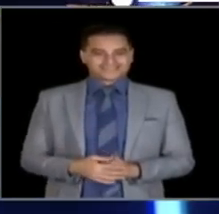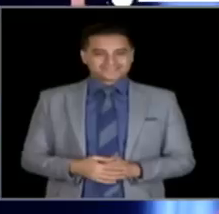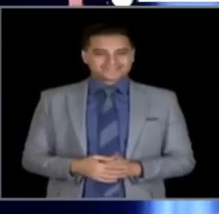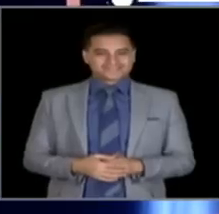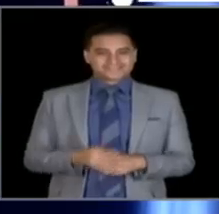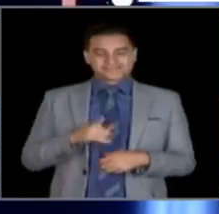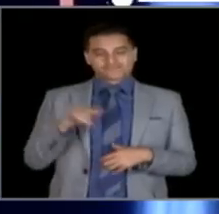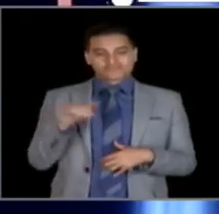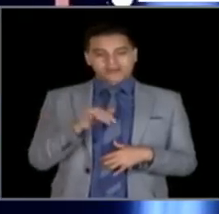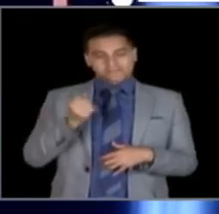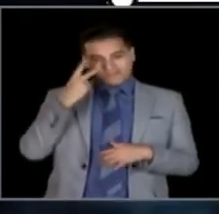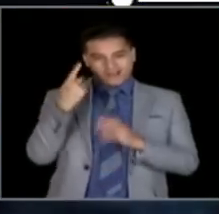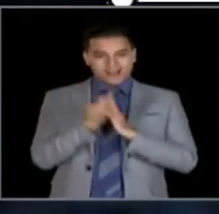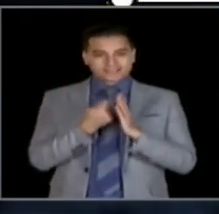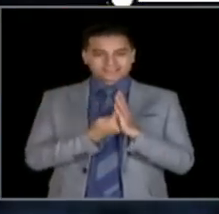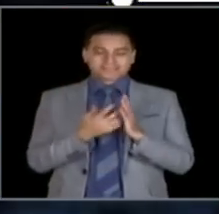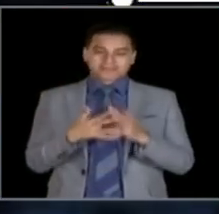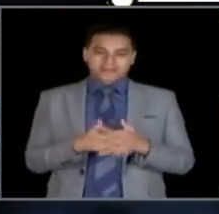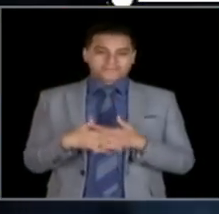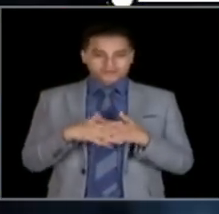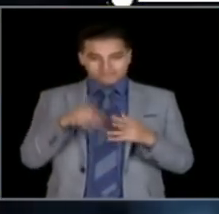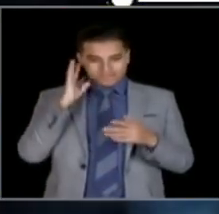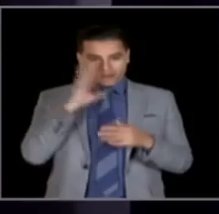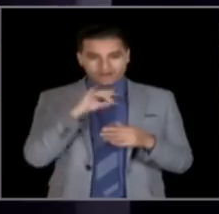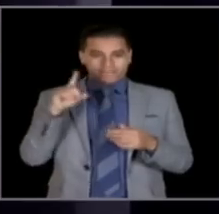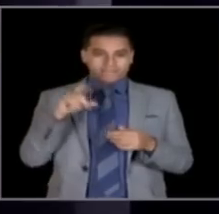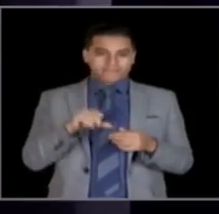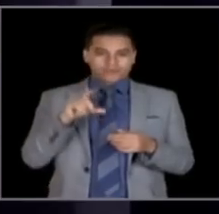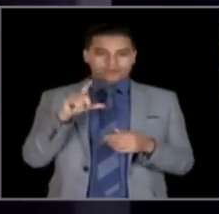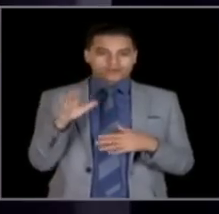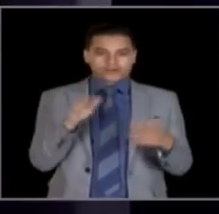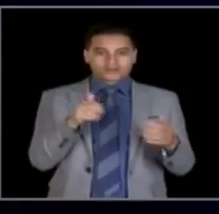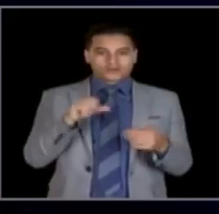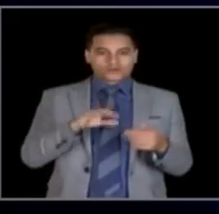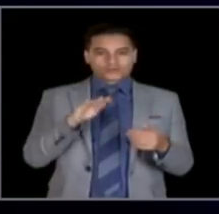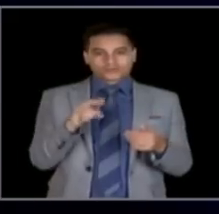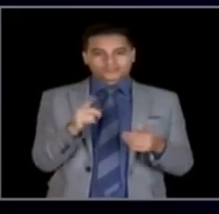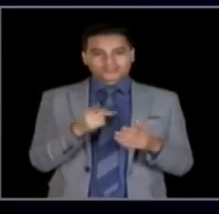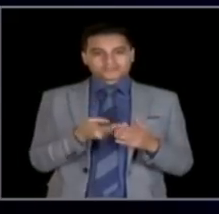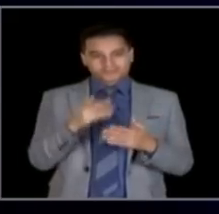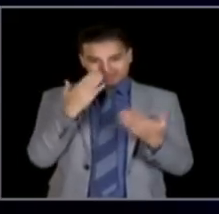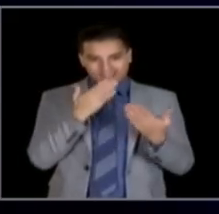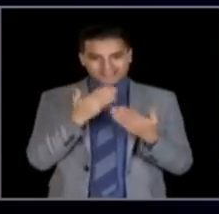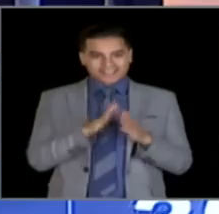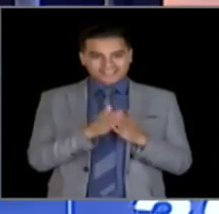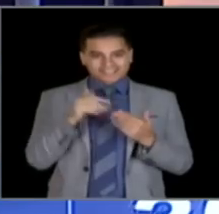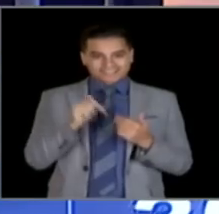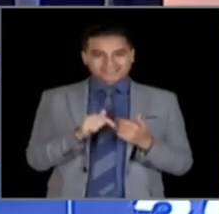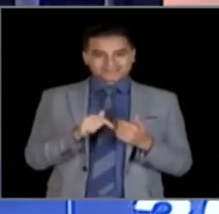من أهم الأدباء الأمريكان. يا محظوظة يا آلاء. اقروا الكتاب ده بقى،